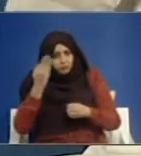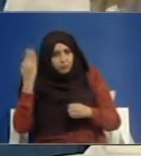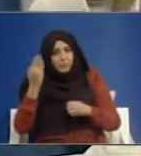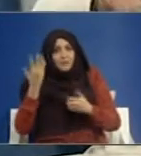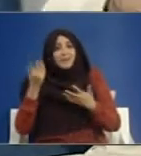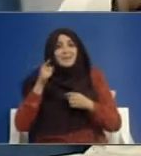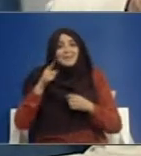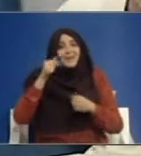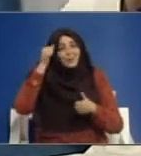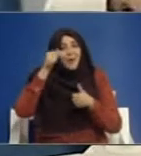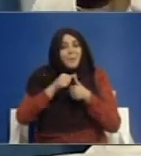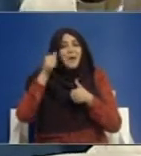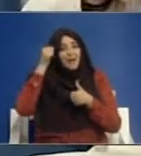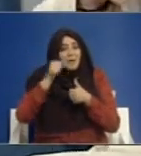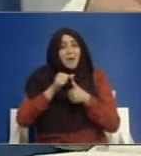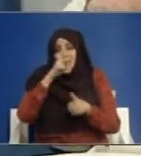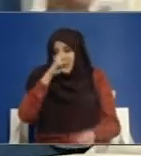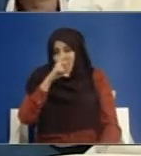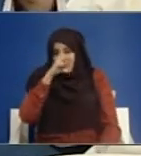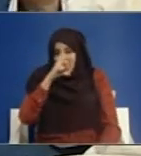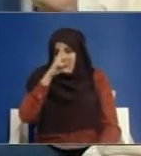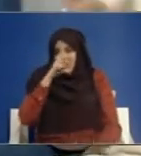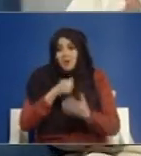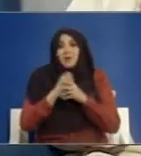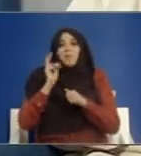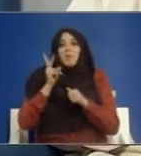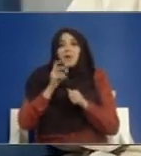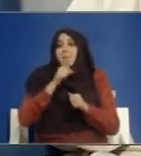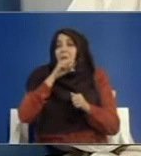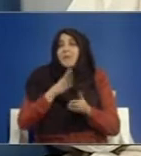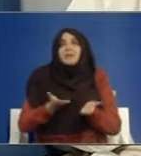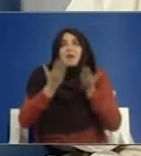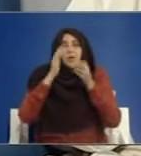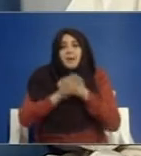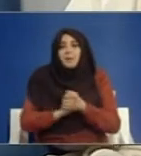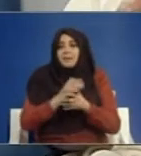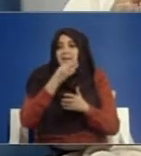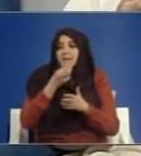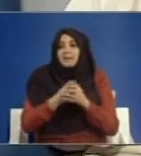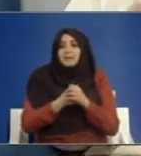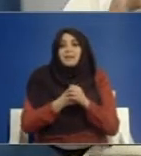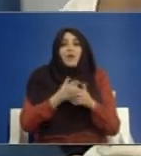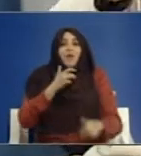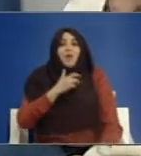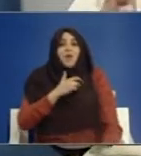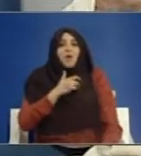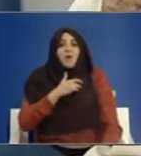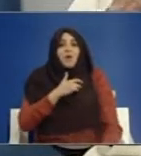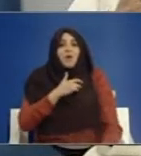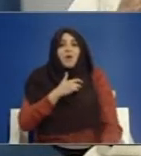هذا التذكير، الذكر الكثير للموت. حتى إن سيدنا رسول الله صلى الله عليه وسلم قال: إن القلوب لا